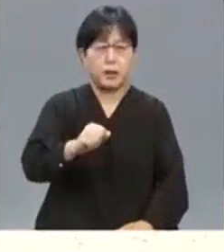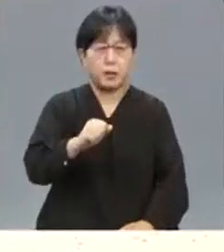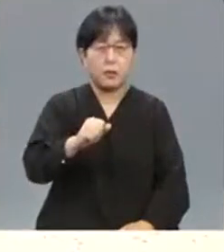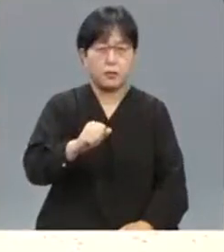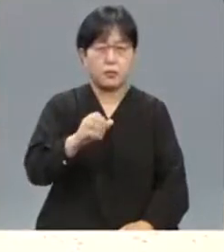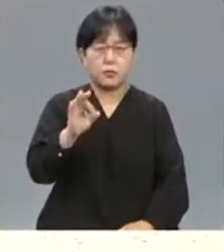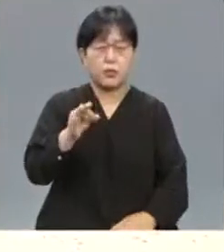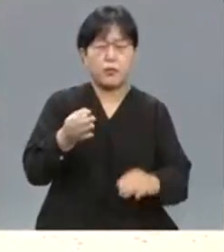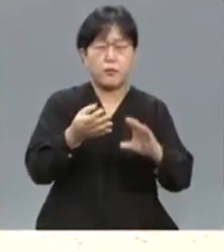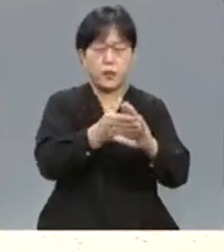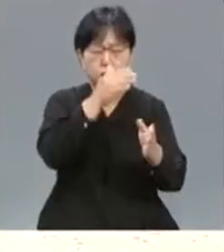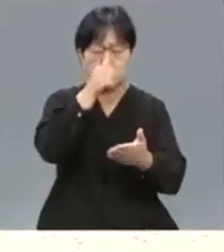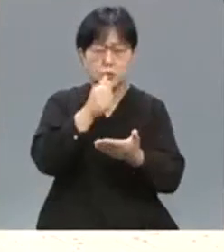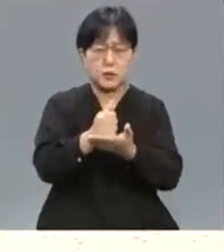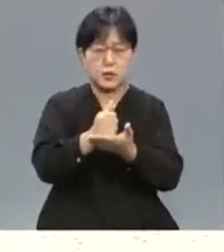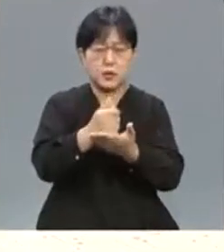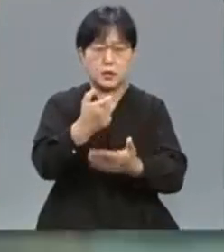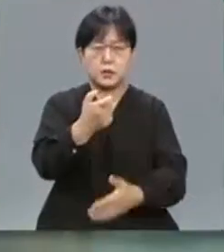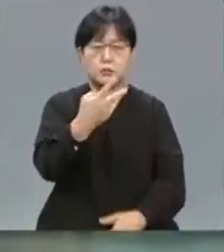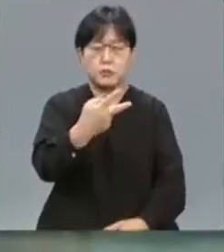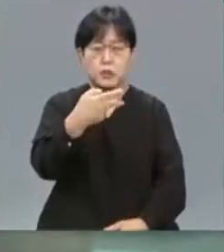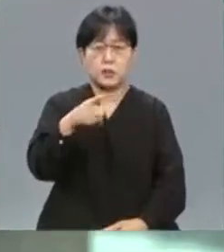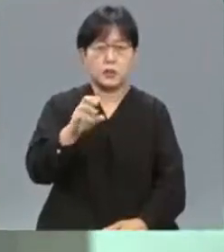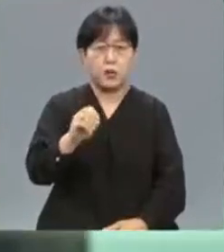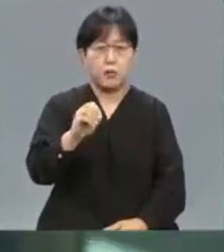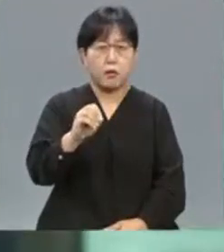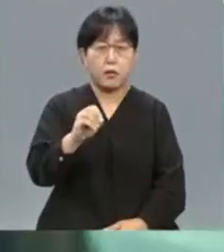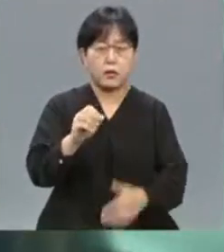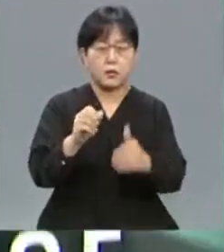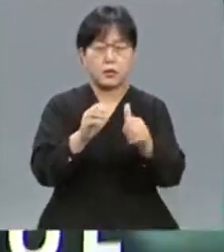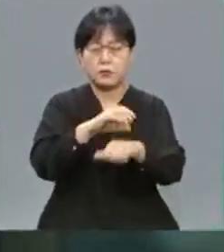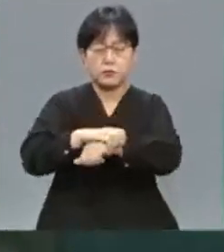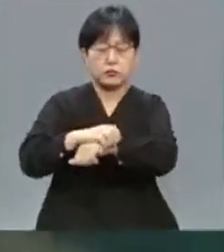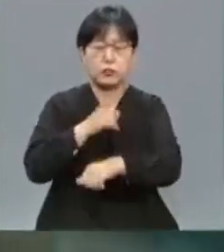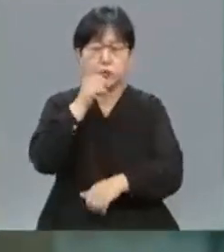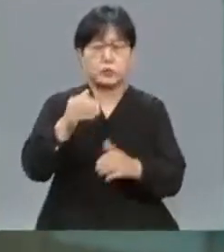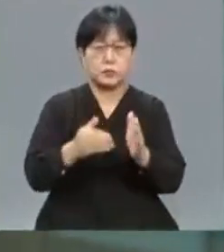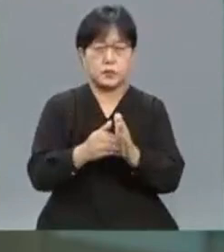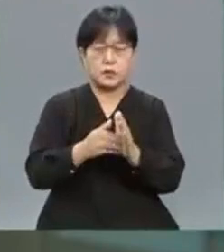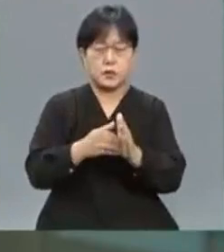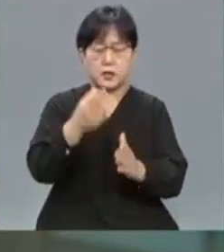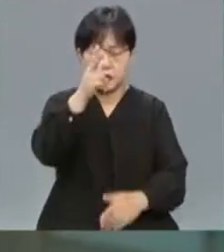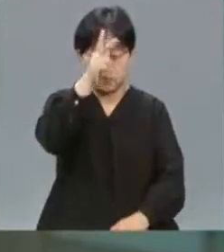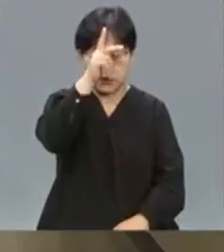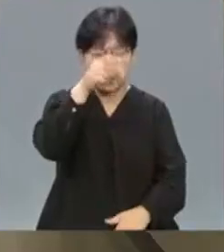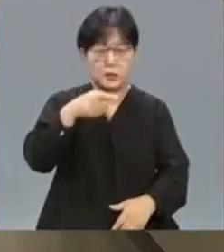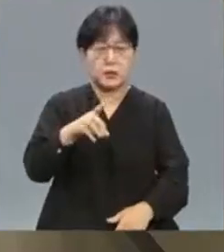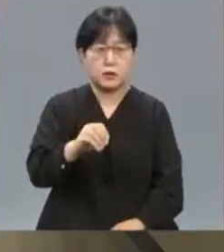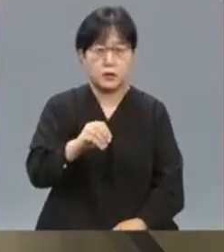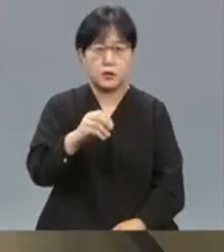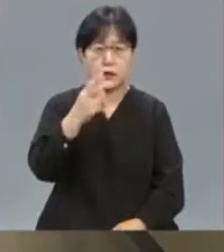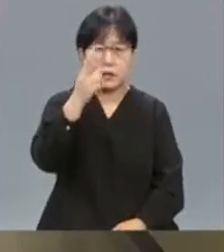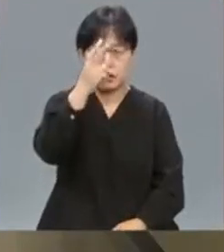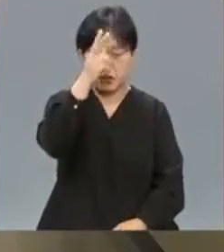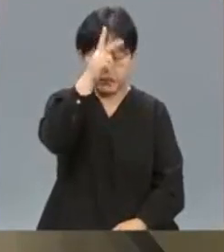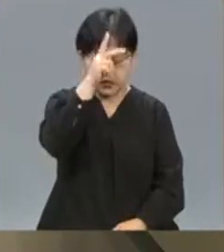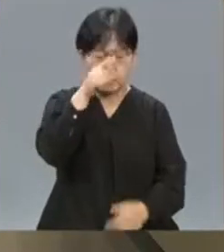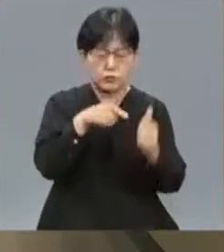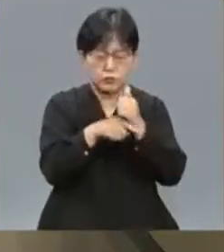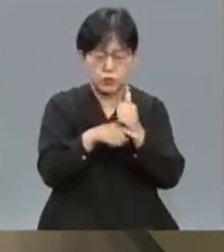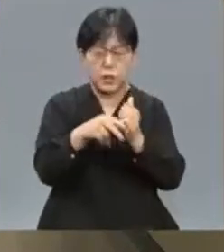상당의 금품을 받은 혐의로 62살 성모 씨를 구속 기소했습니다. 검찰은 성 씨가 검찰